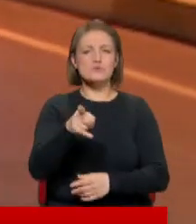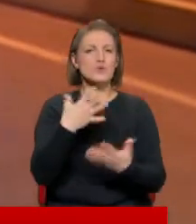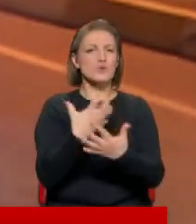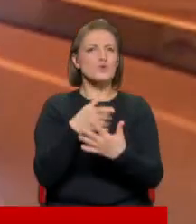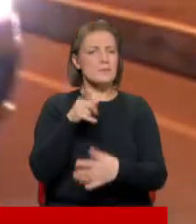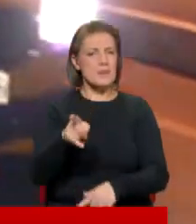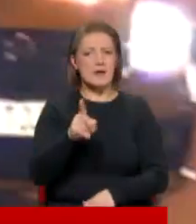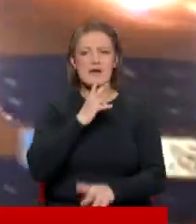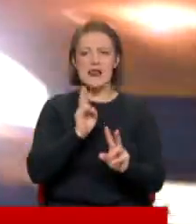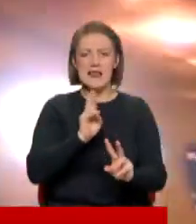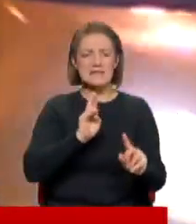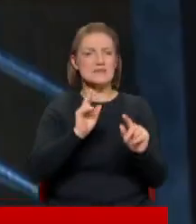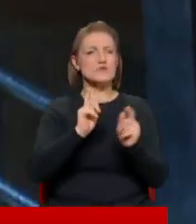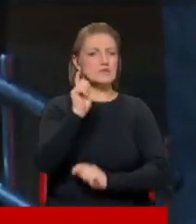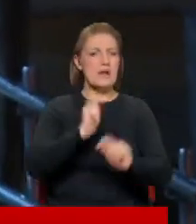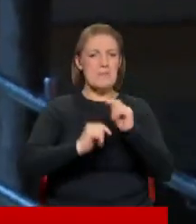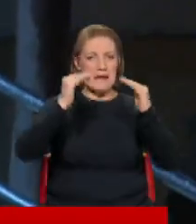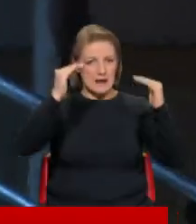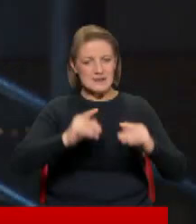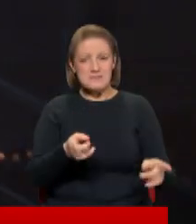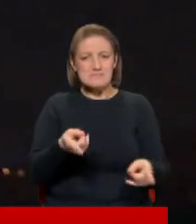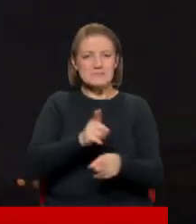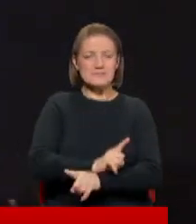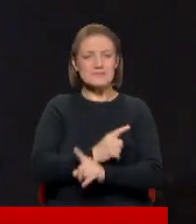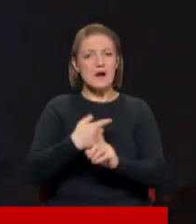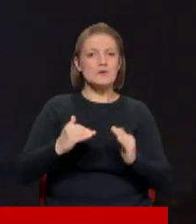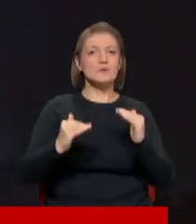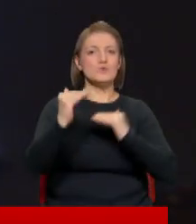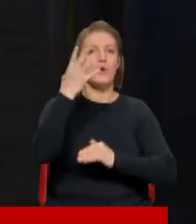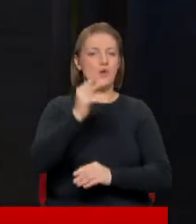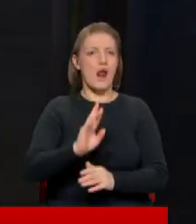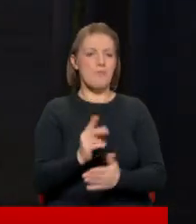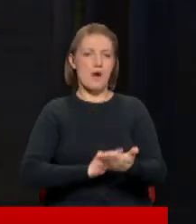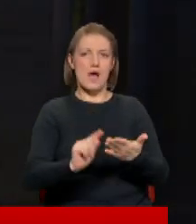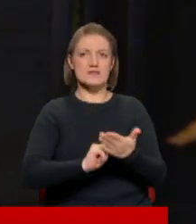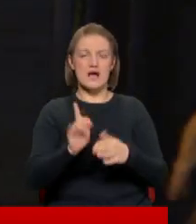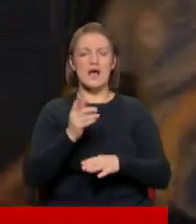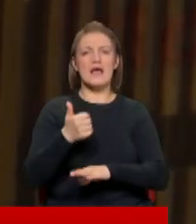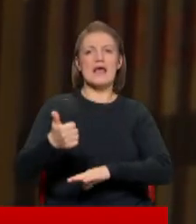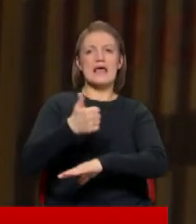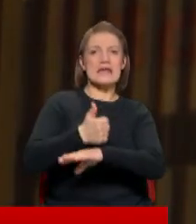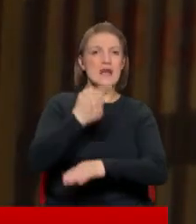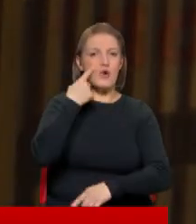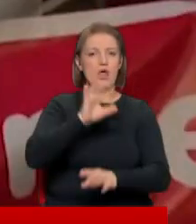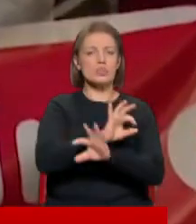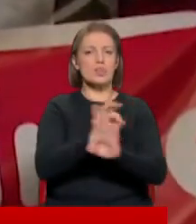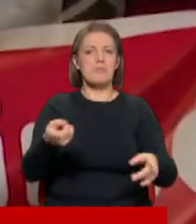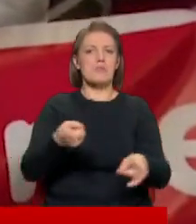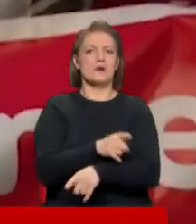uygulamanın elektrik tüketimini azaltmak bir yana arttırdığını raporlaştırdı ama iktidar temsilcilerine göre durum tam